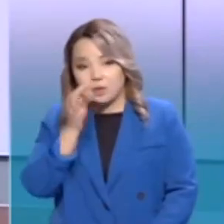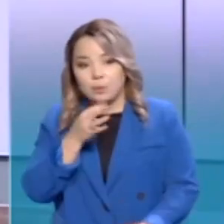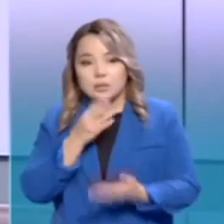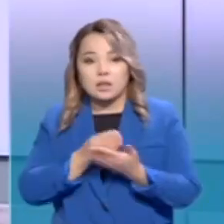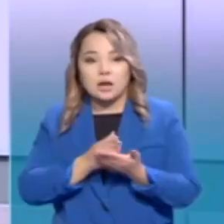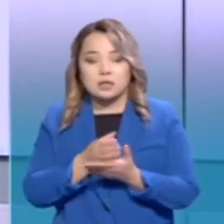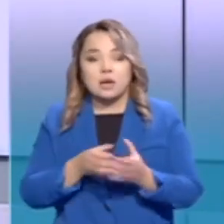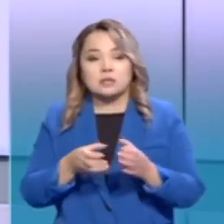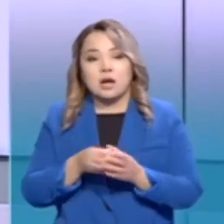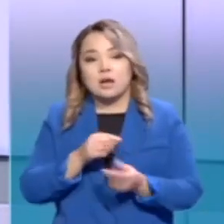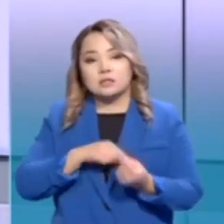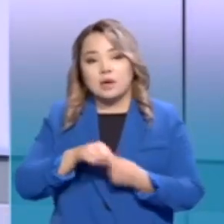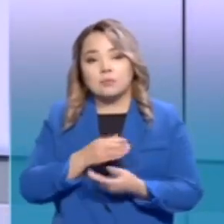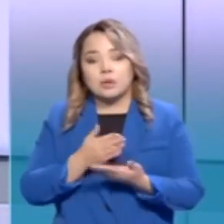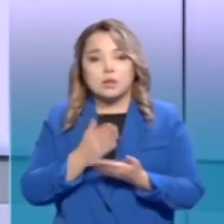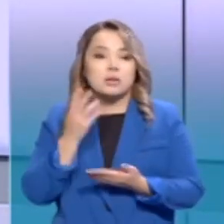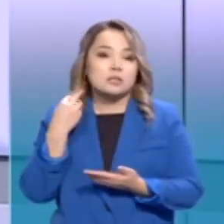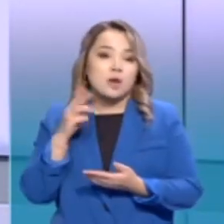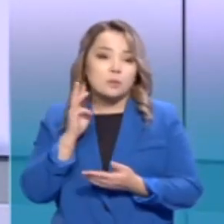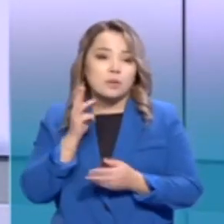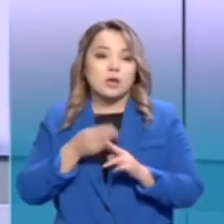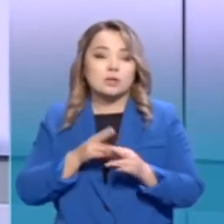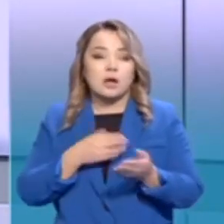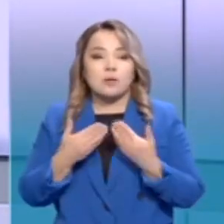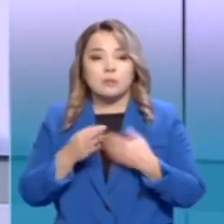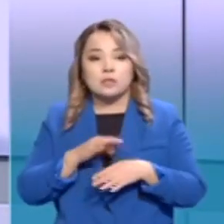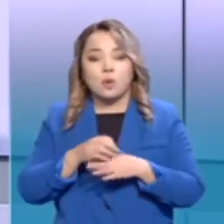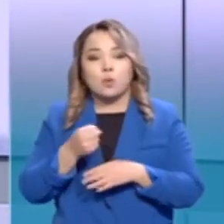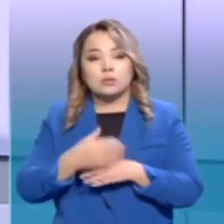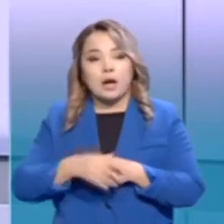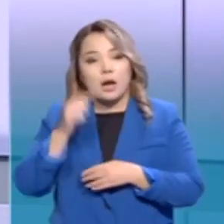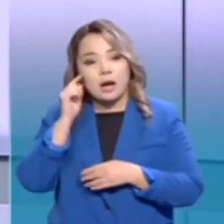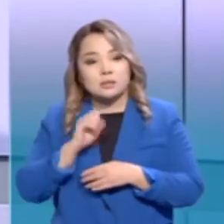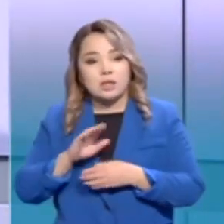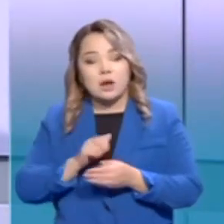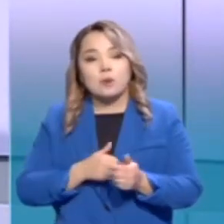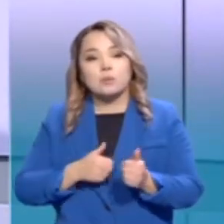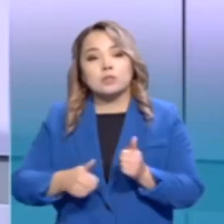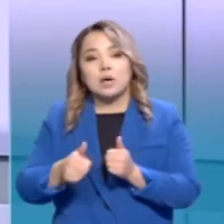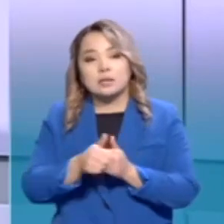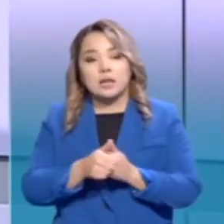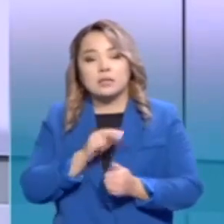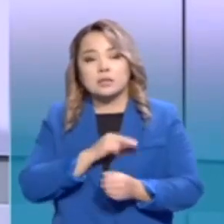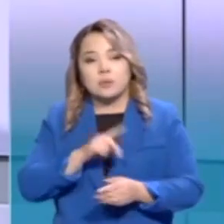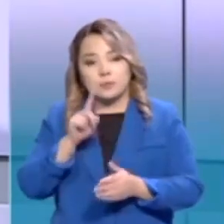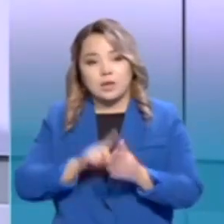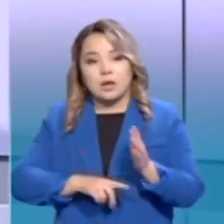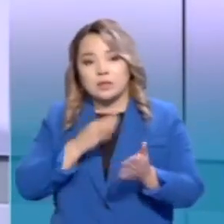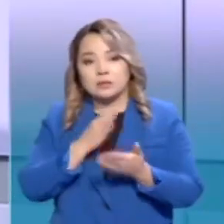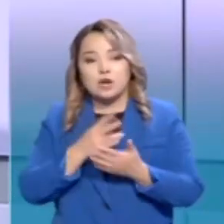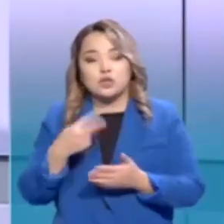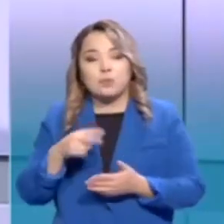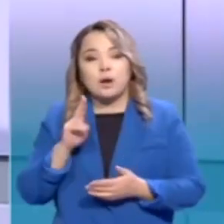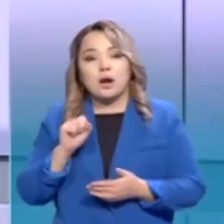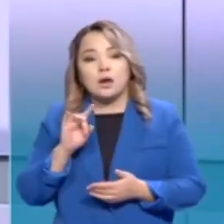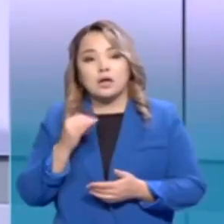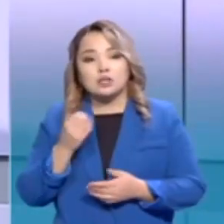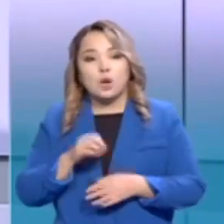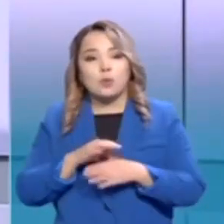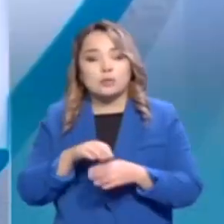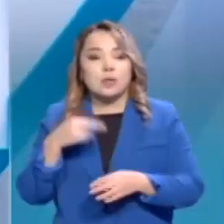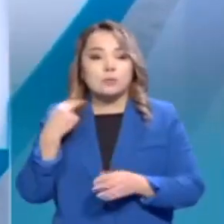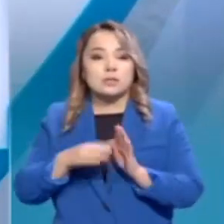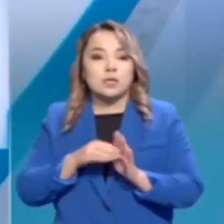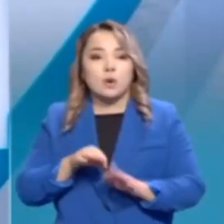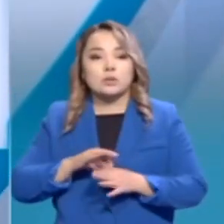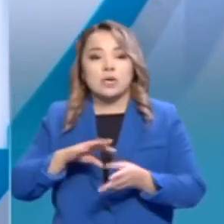саясаткер, кәсіби дипломат басқаратын Орталық Азиядағы көшбасшы мемлекет. Сенімді серіктес деп санайды. 20 қарашада өткен президент